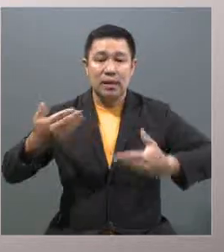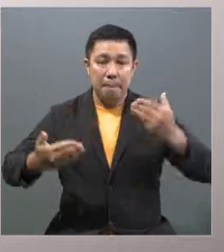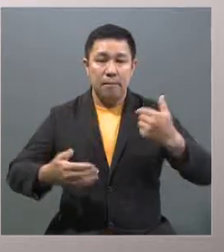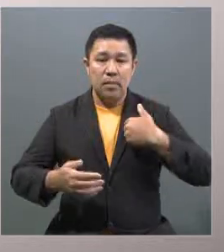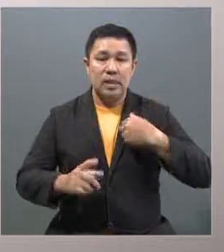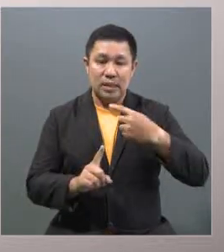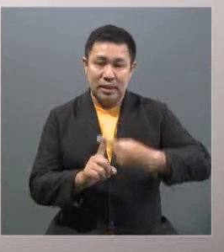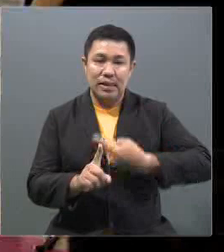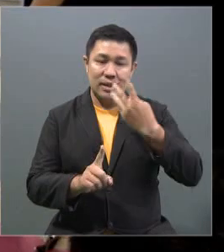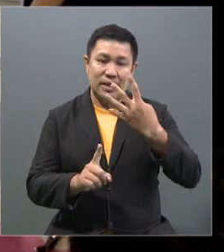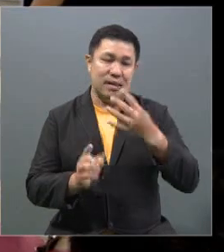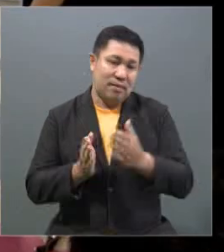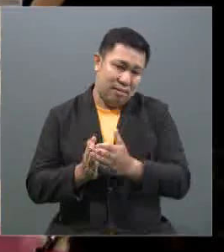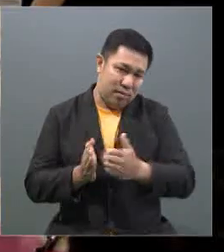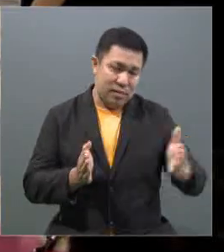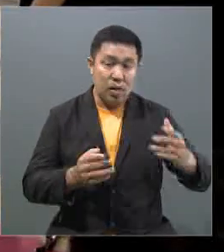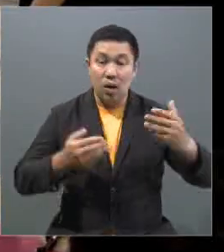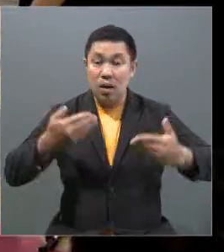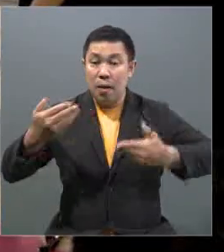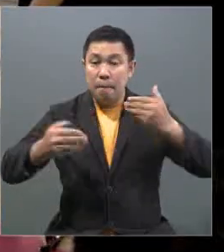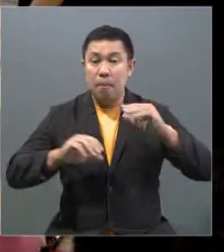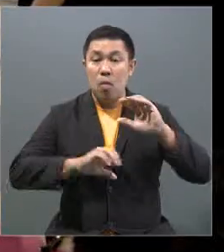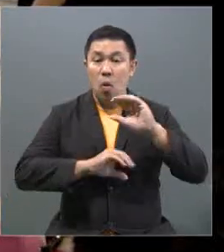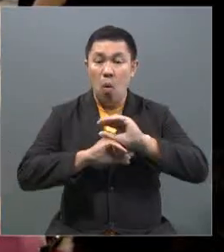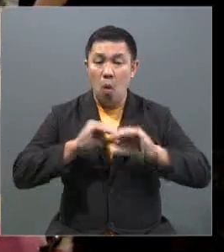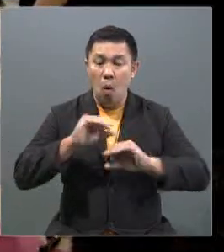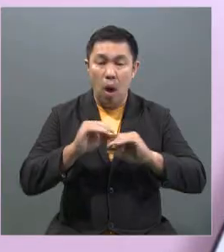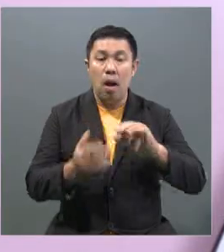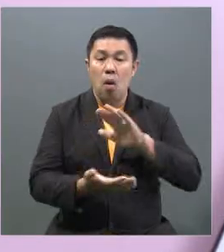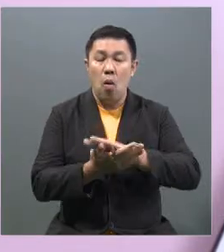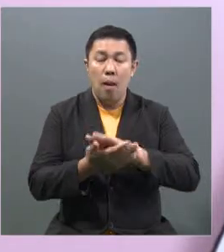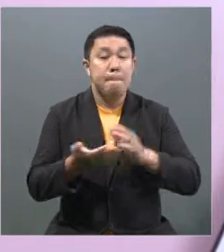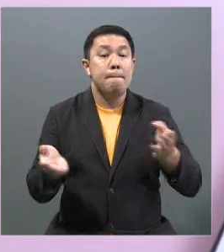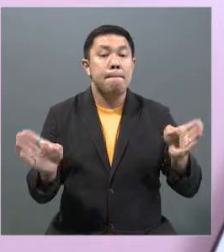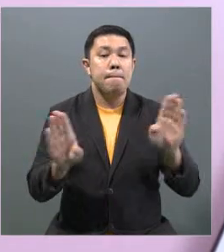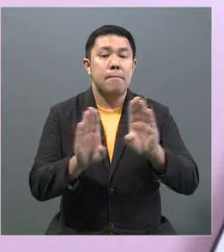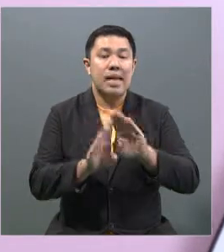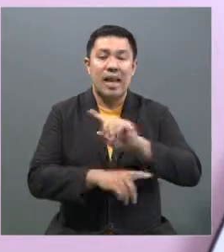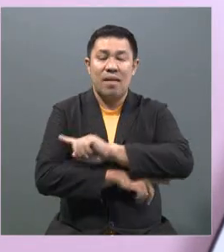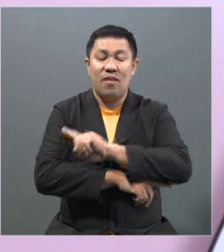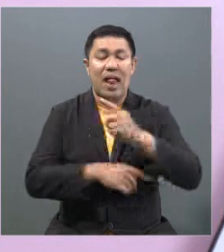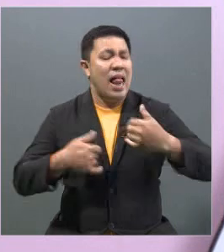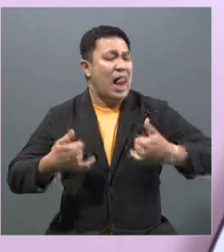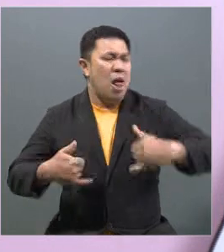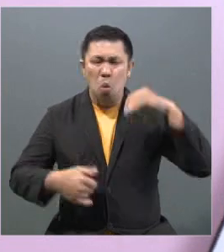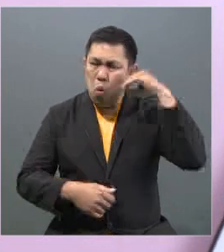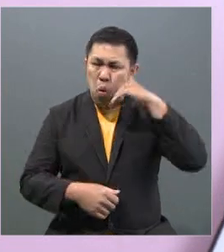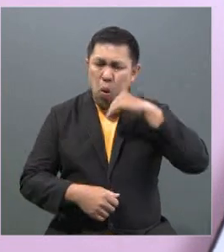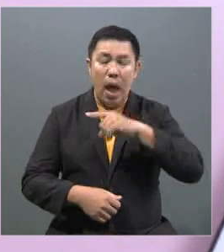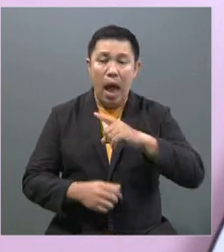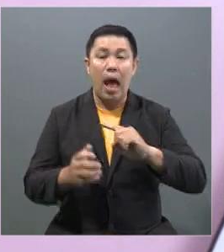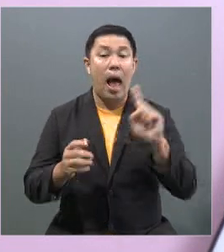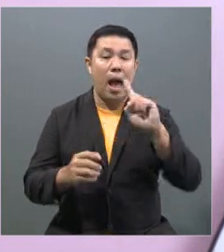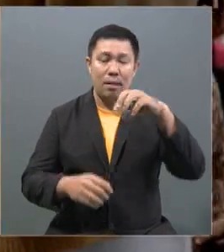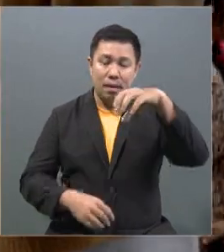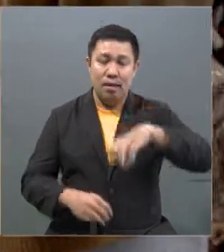นะคะเป็นกิจกรรมในโครงการที่ชื่อว่าปิดเทอมสร้างสรรค์เล่นสนุกทุกวันที่โลตัสค่ะซึ่งเริ่มวันนี้เป็นวัน